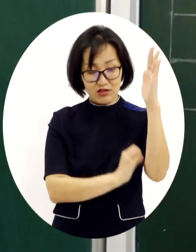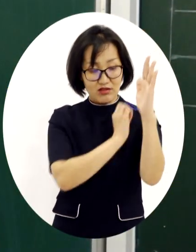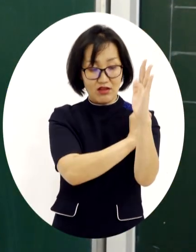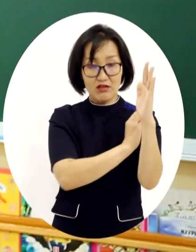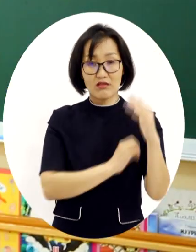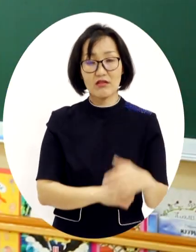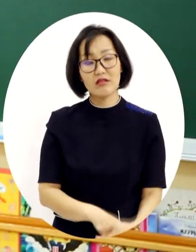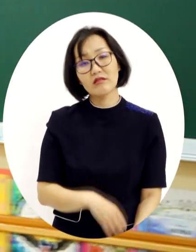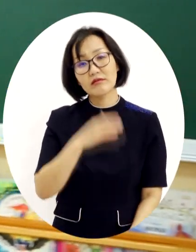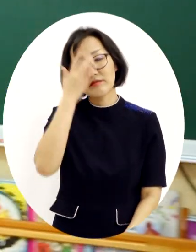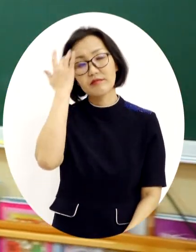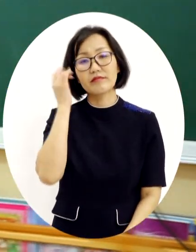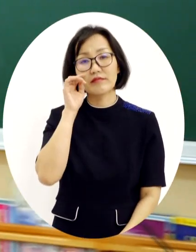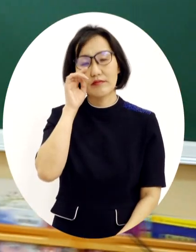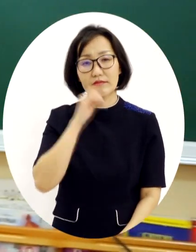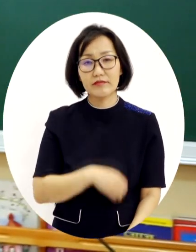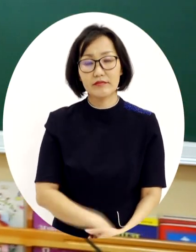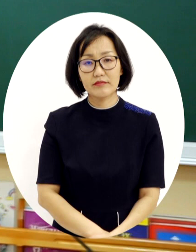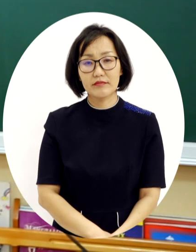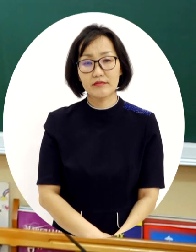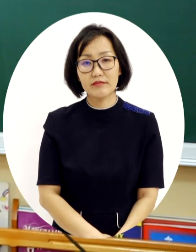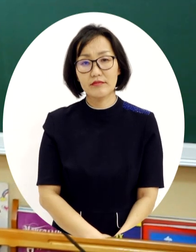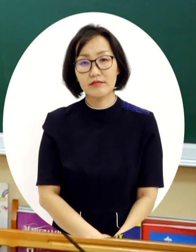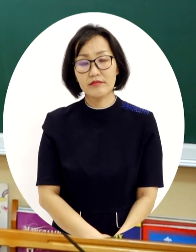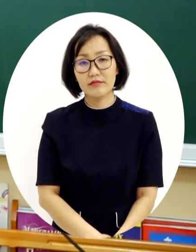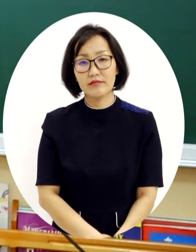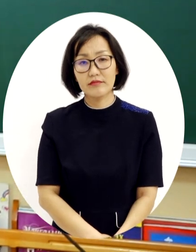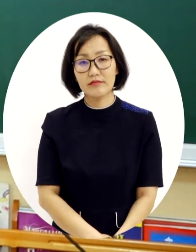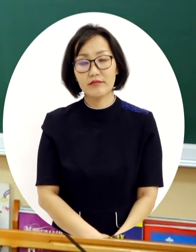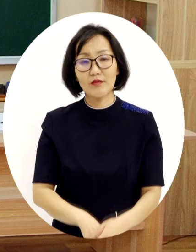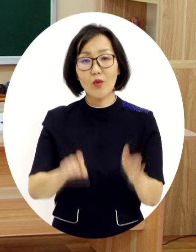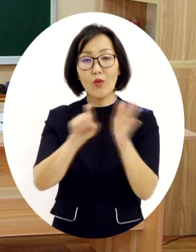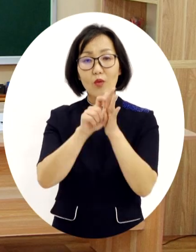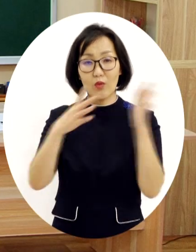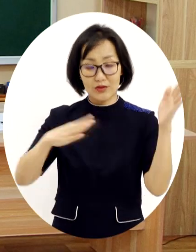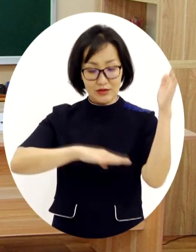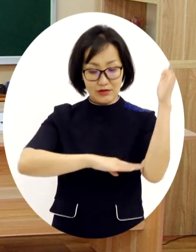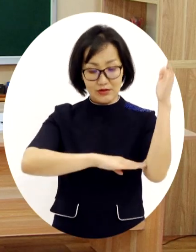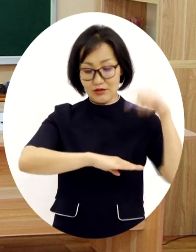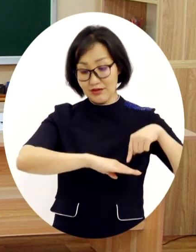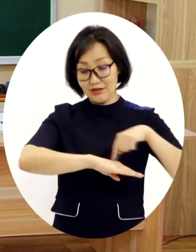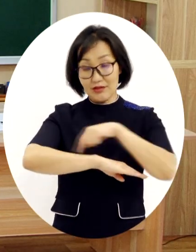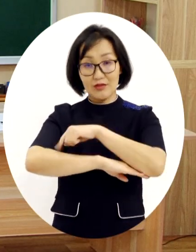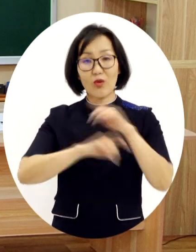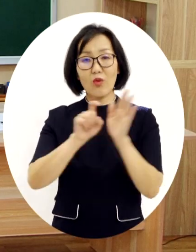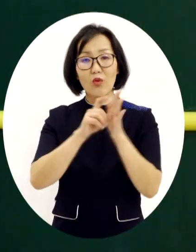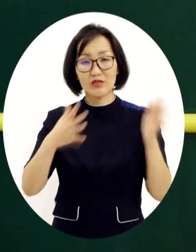тиг. За хевтэй тэнхлэг дээр юуг тавьсан бэлээ? Хугацааг тавьсан.